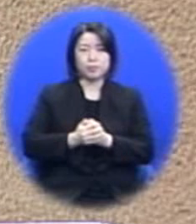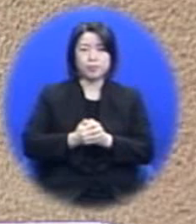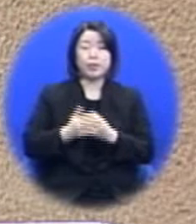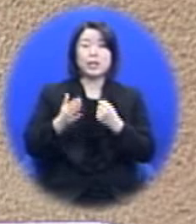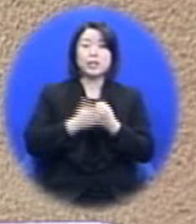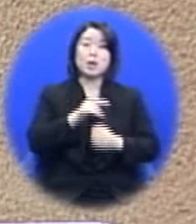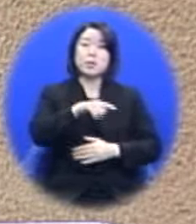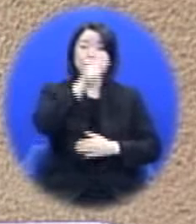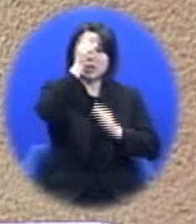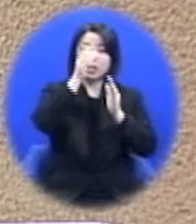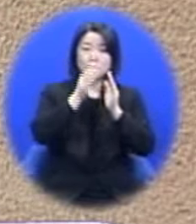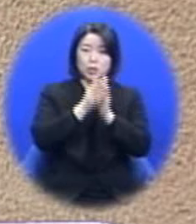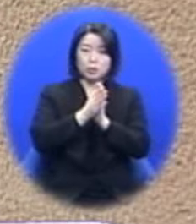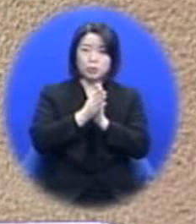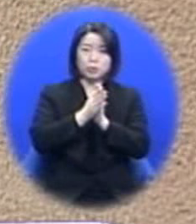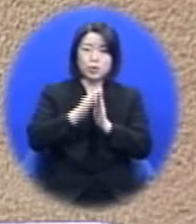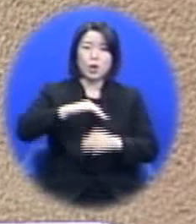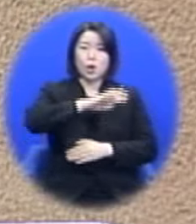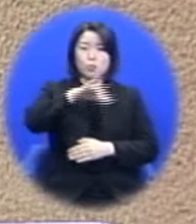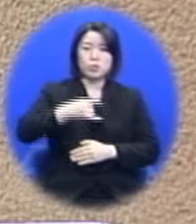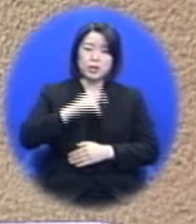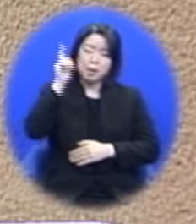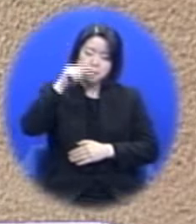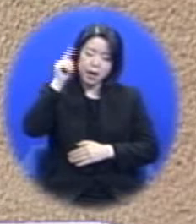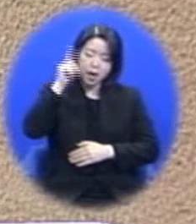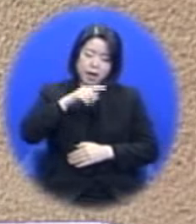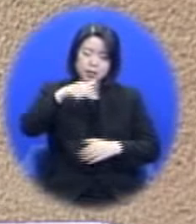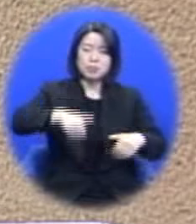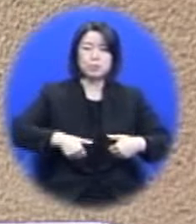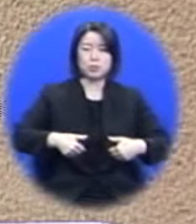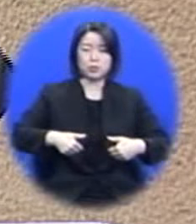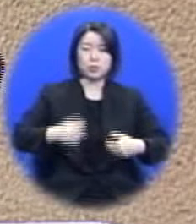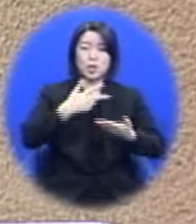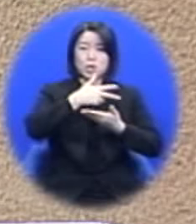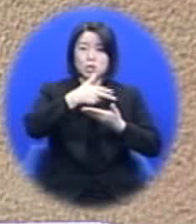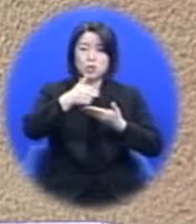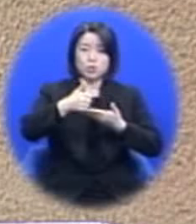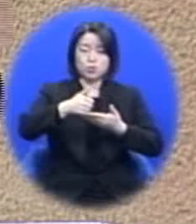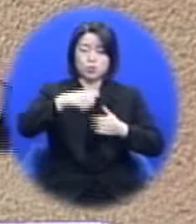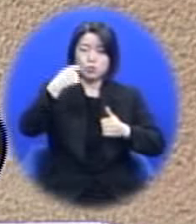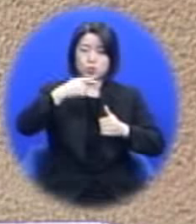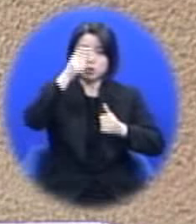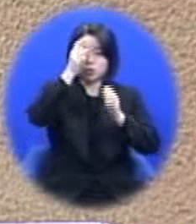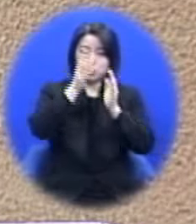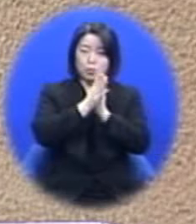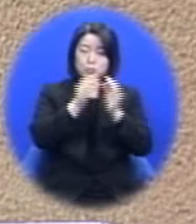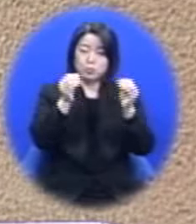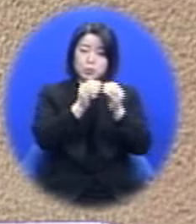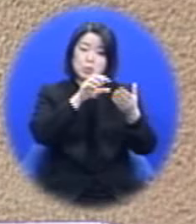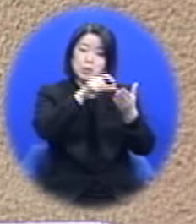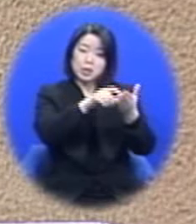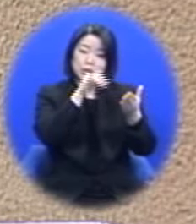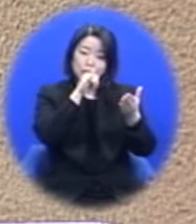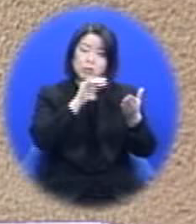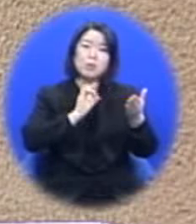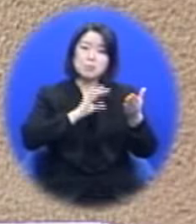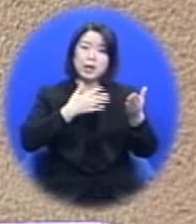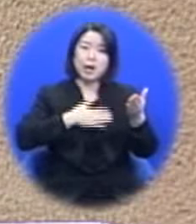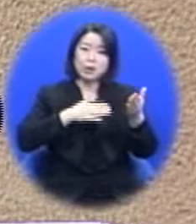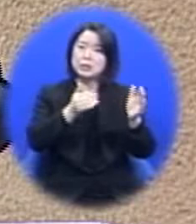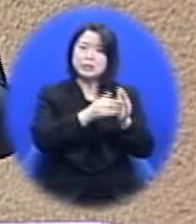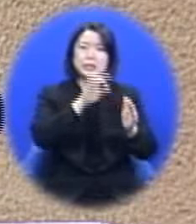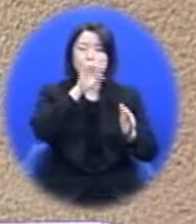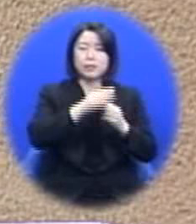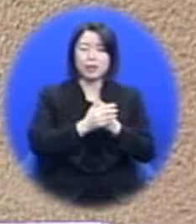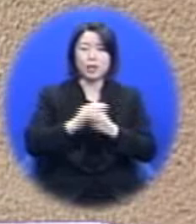그래서 이 기도는 우리에게 매일 필요해요. 주기도문에 이 기도가 있다는 것을 알고만 끝나면 안 됩니다. 우리의